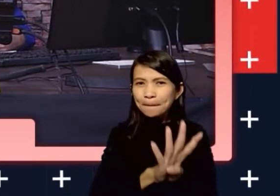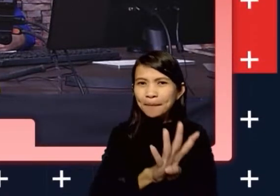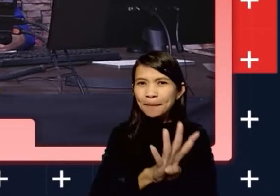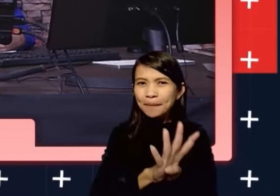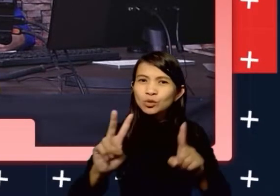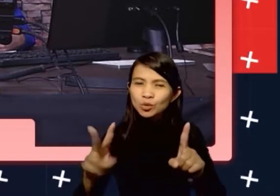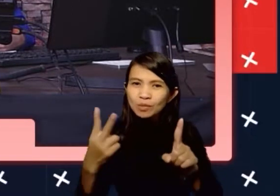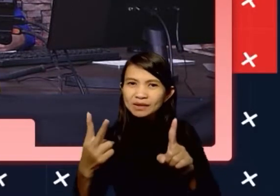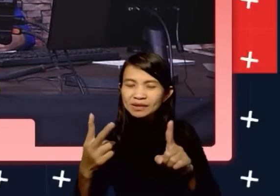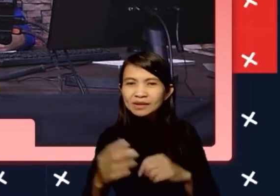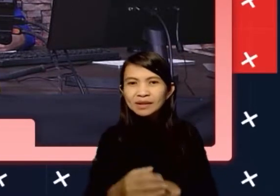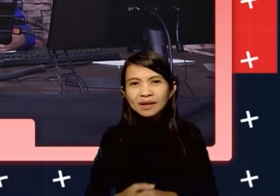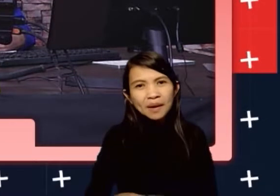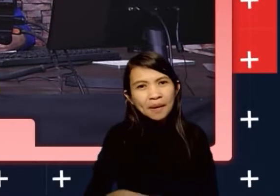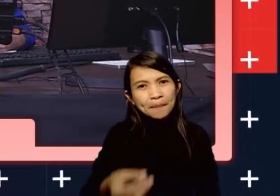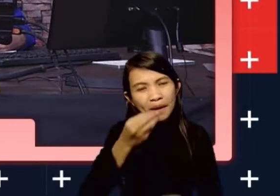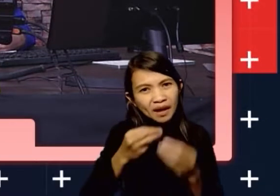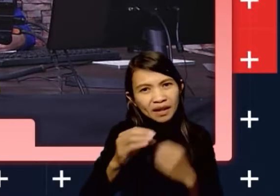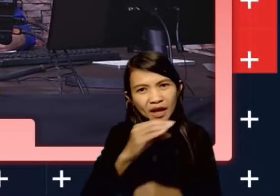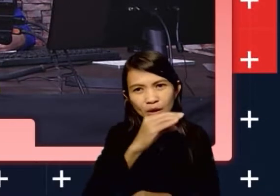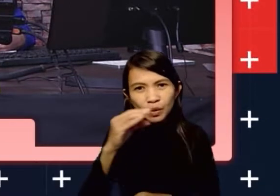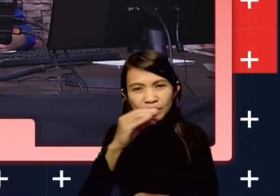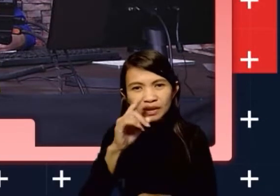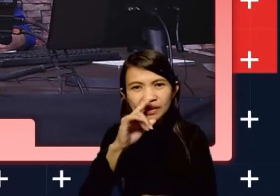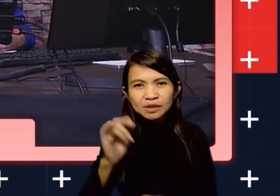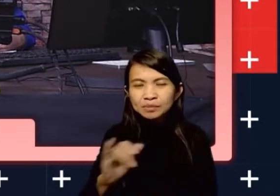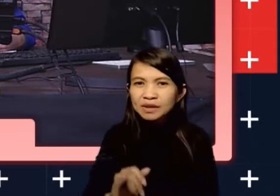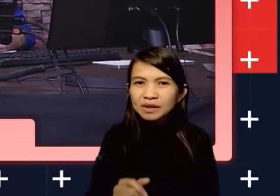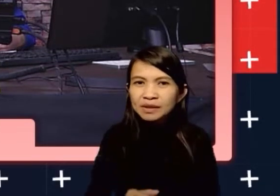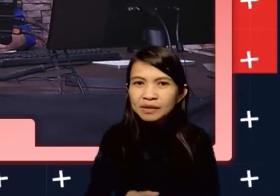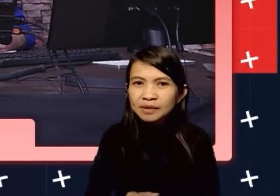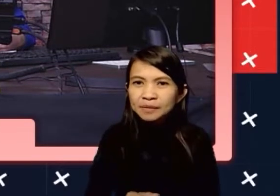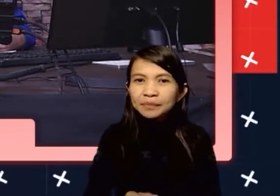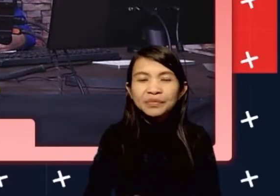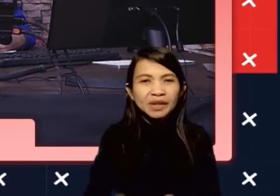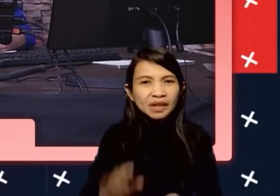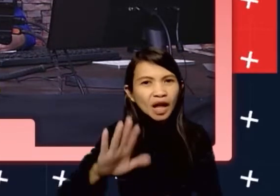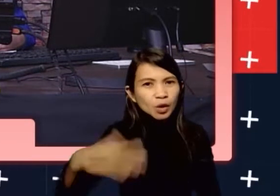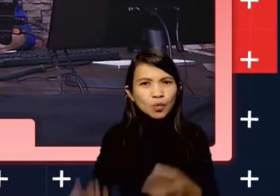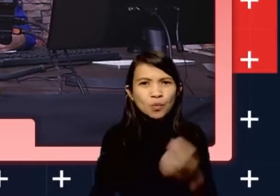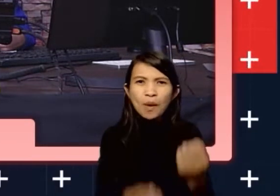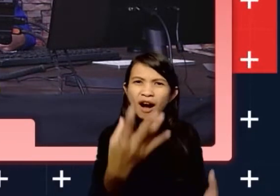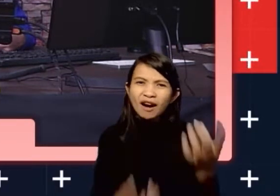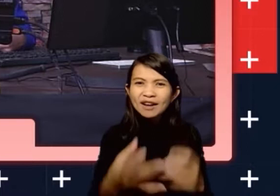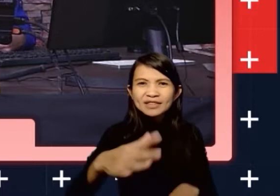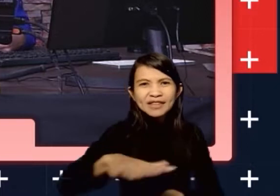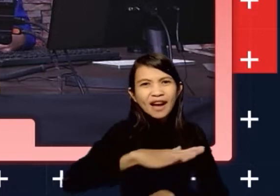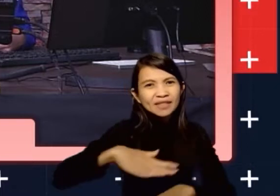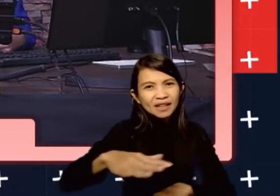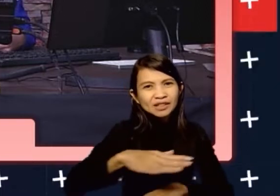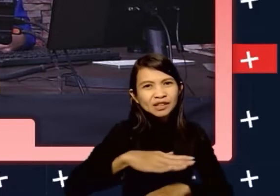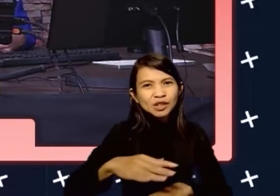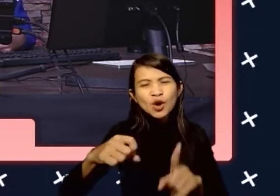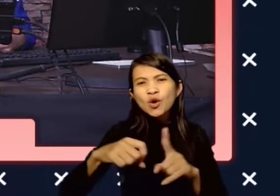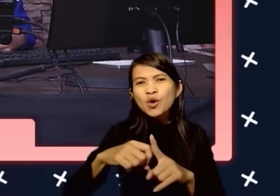bundar, dan engkau harus membakarnya di atas kotoran manusia yang sudah kering di hadapan mereka.